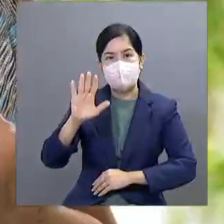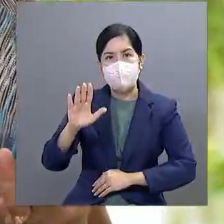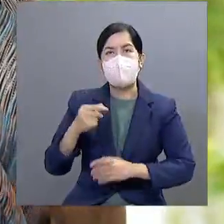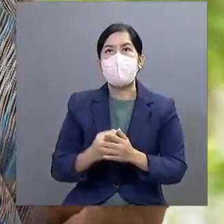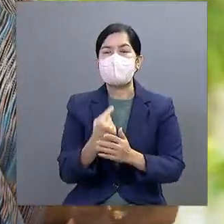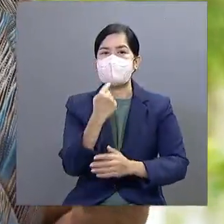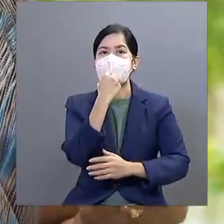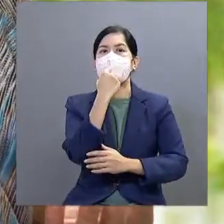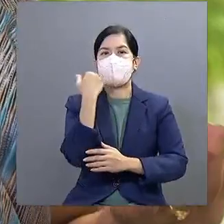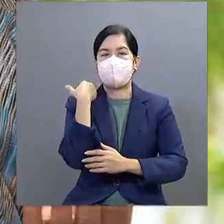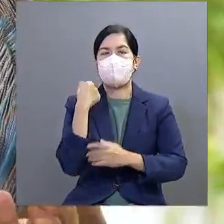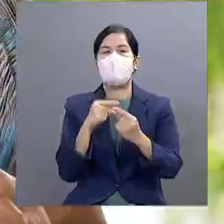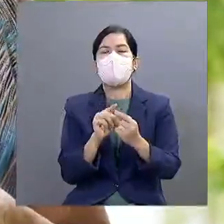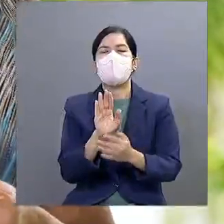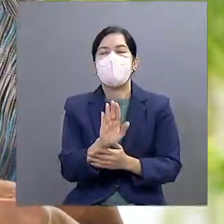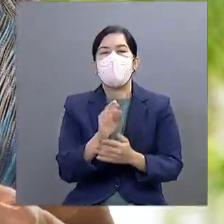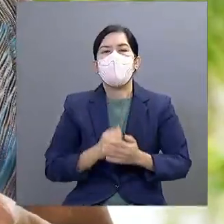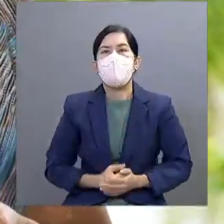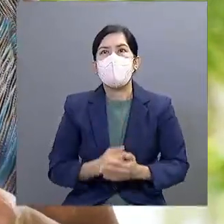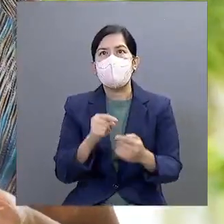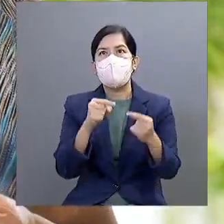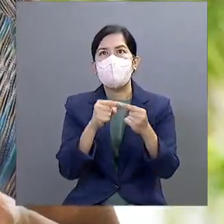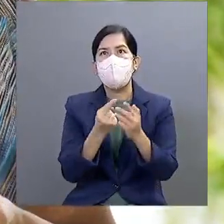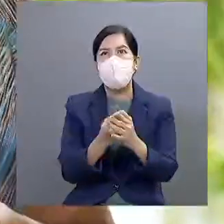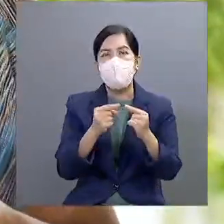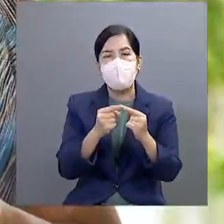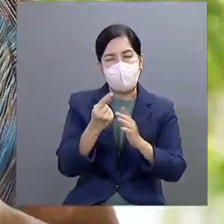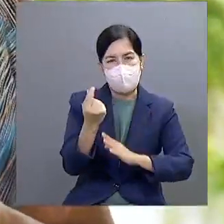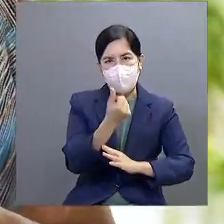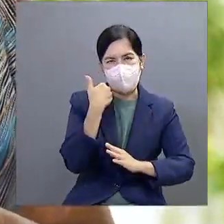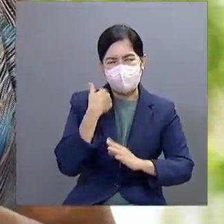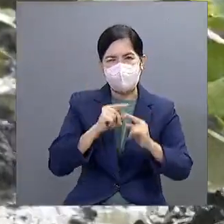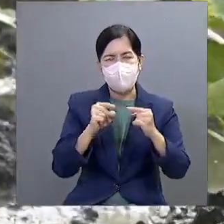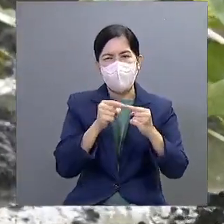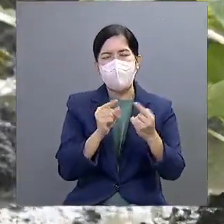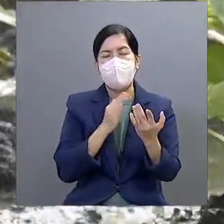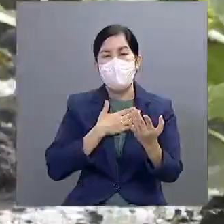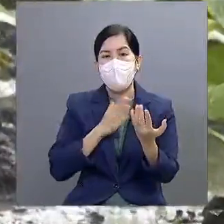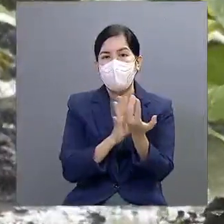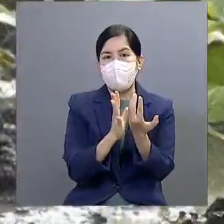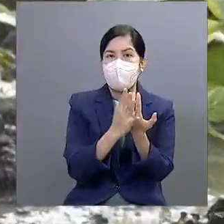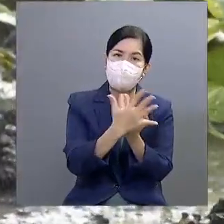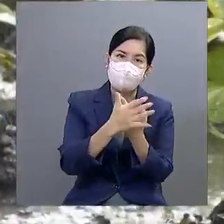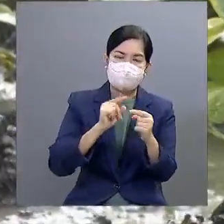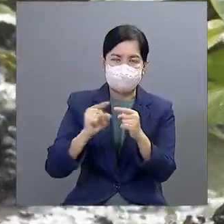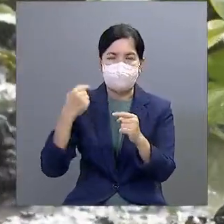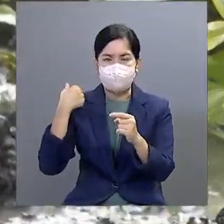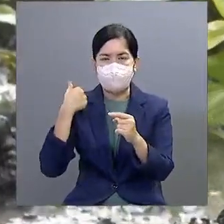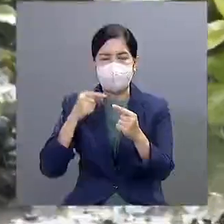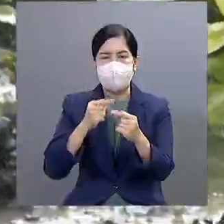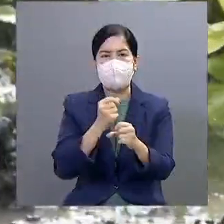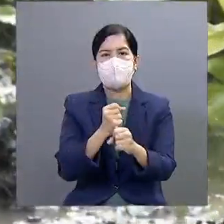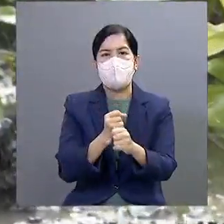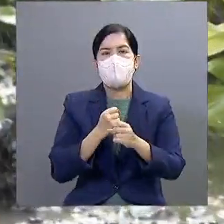างเงี้ยแต่เราก็ไม่ได้ถนัดตรงนั้นเราก็ปลูกผักทุกชนิดเอางี้ละกันที่จะต้องมาทำตรงเนี้ย